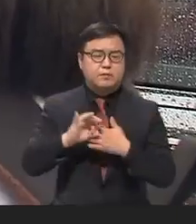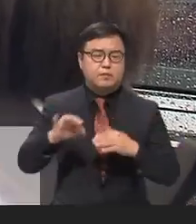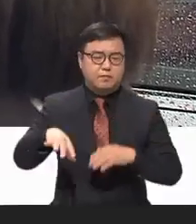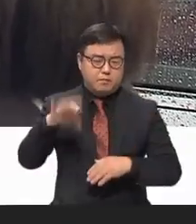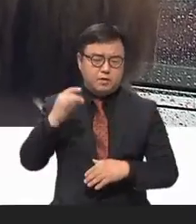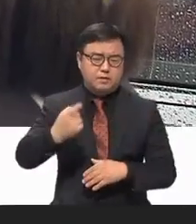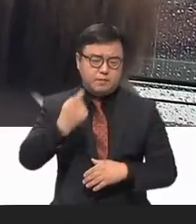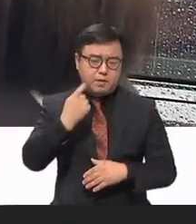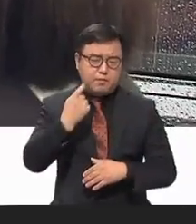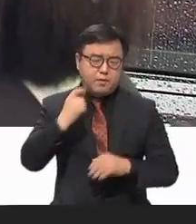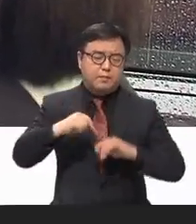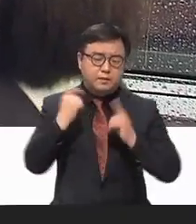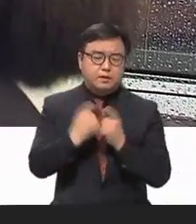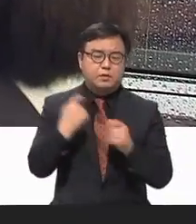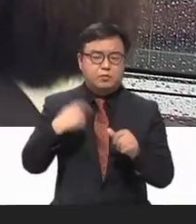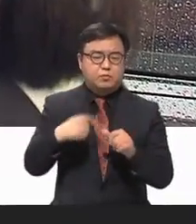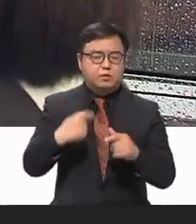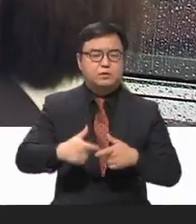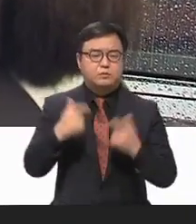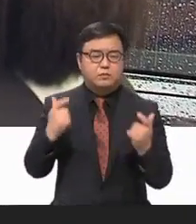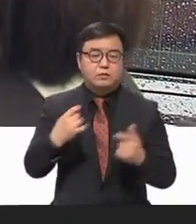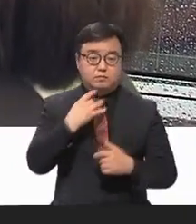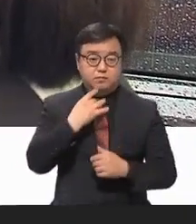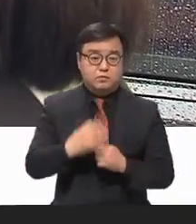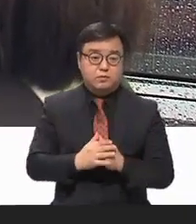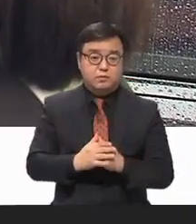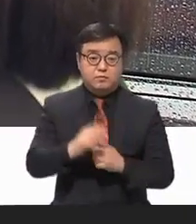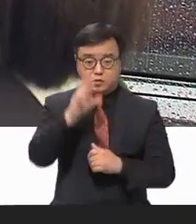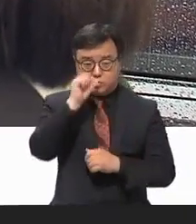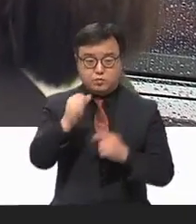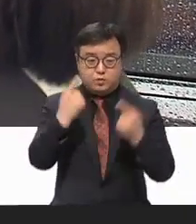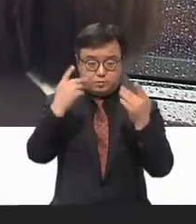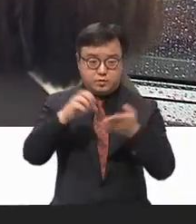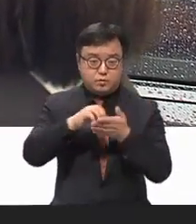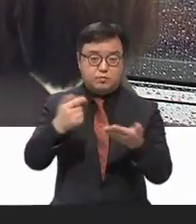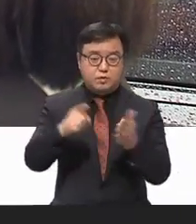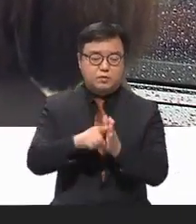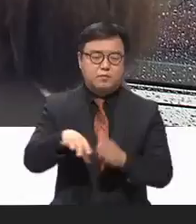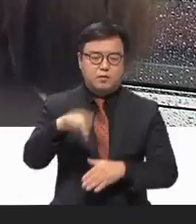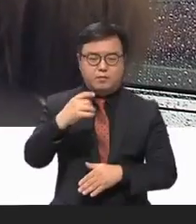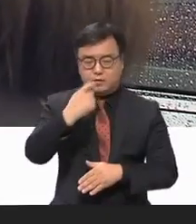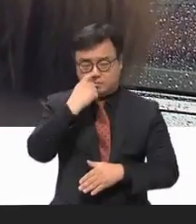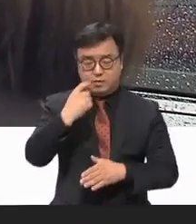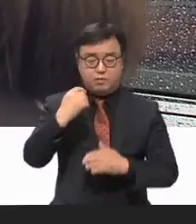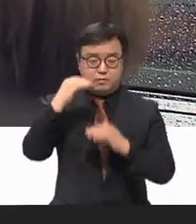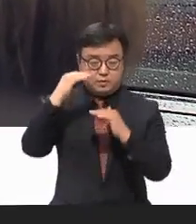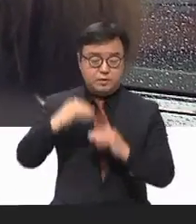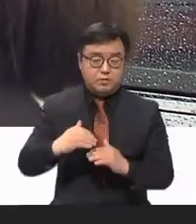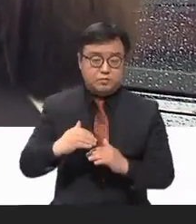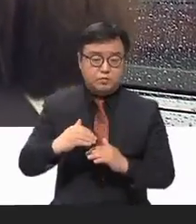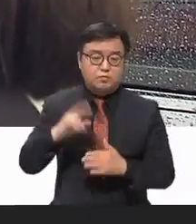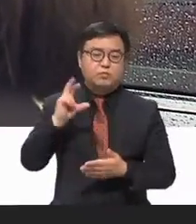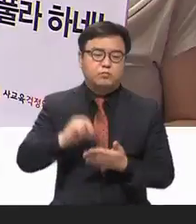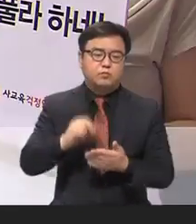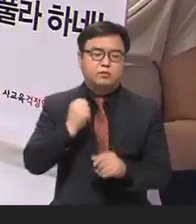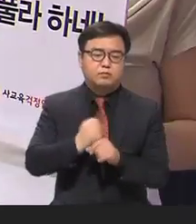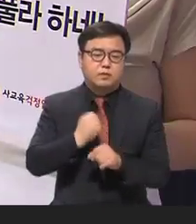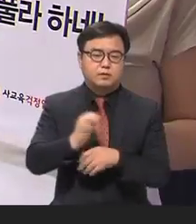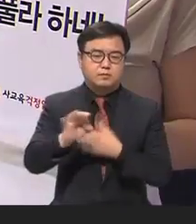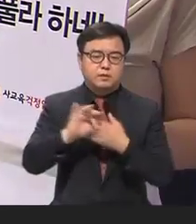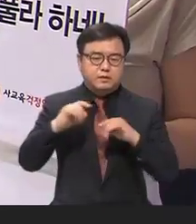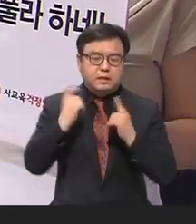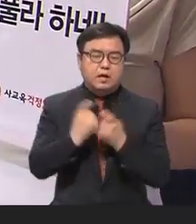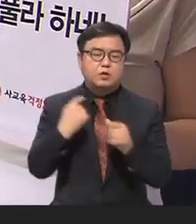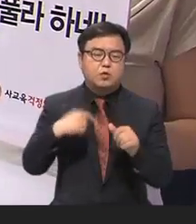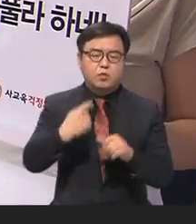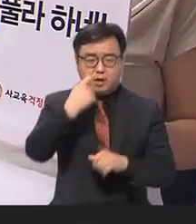대학 들어가서 이제 다녀야 되는데 그렇게 선행 문제를 계속 내면은 사교육을 다녀야 할 수밖에 없으니까.